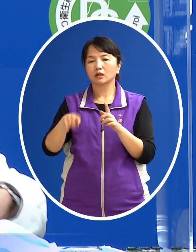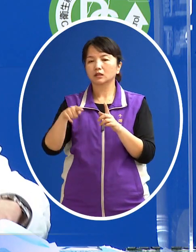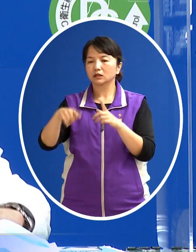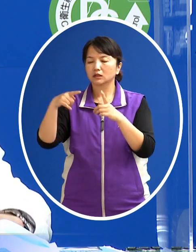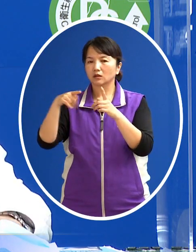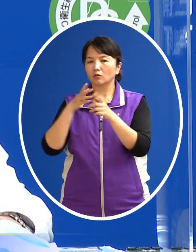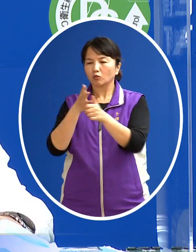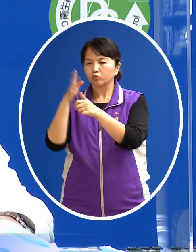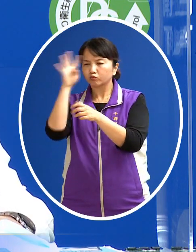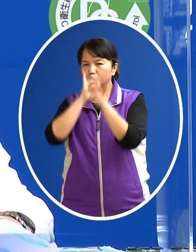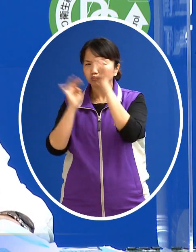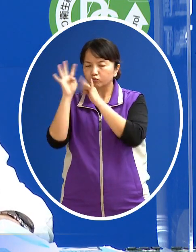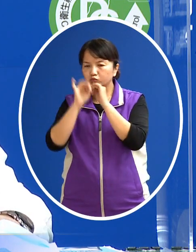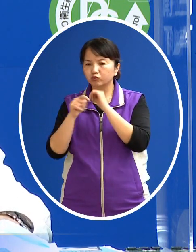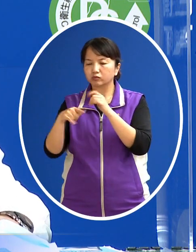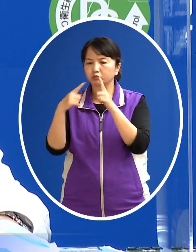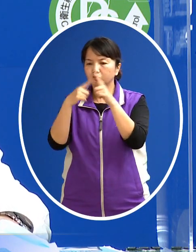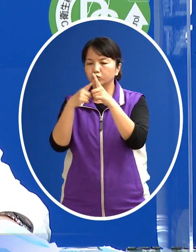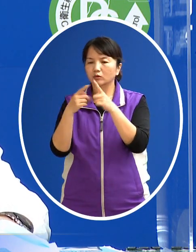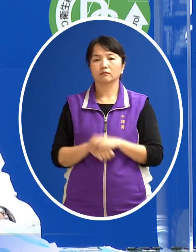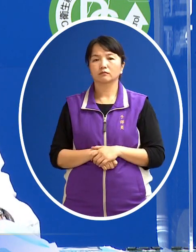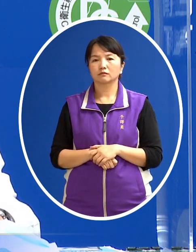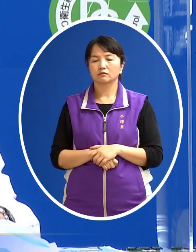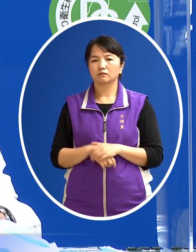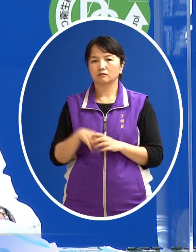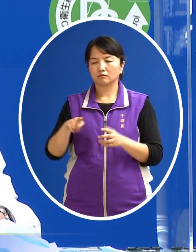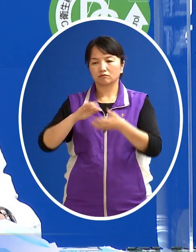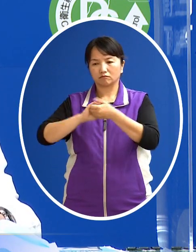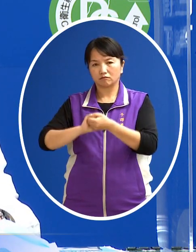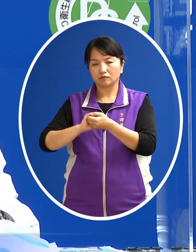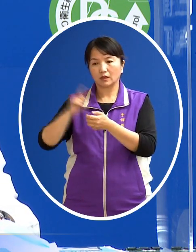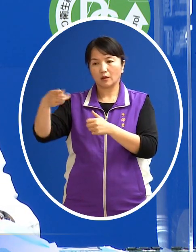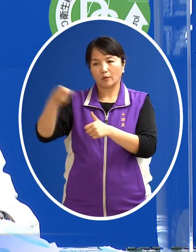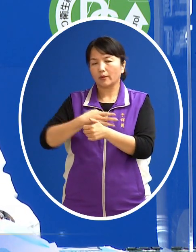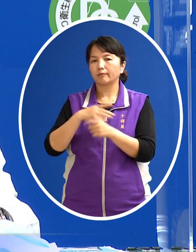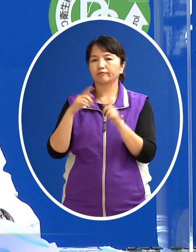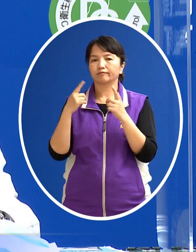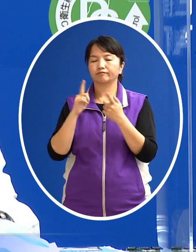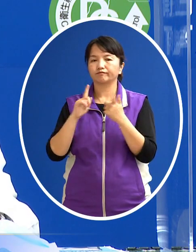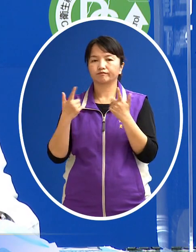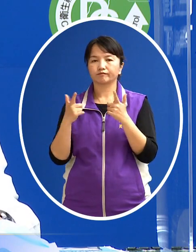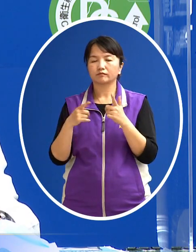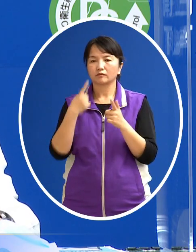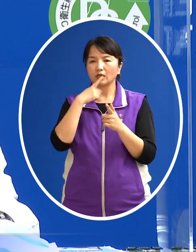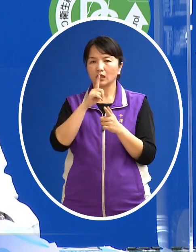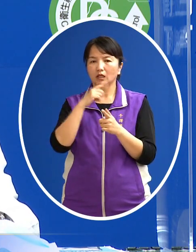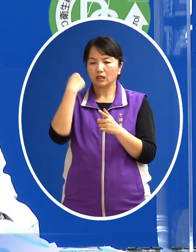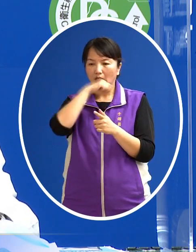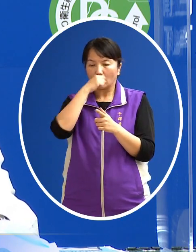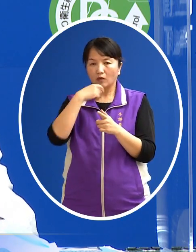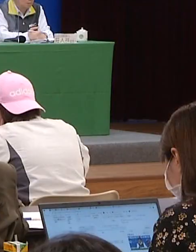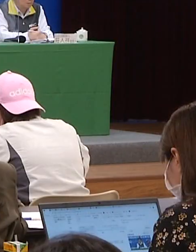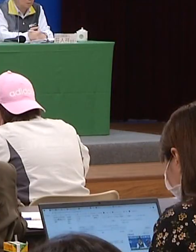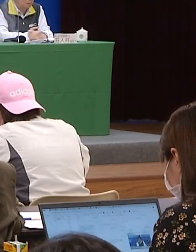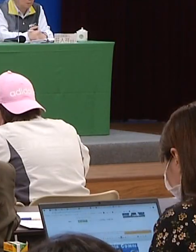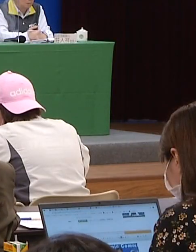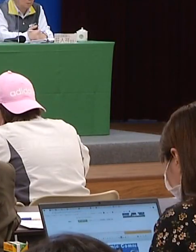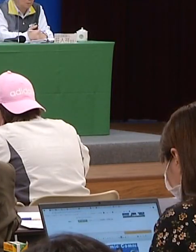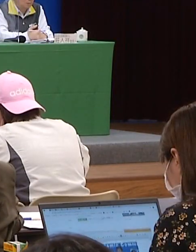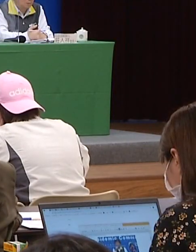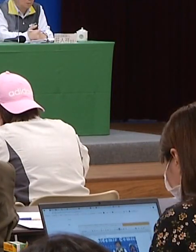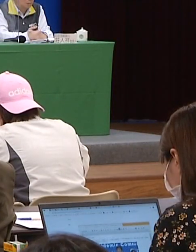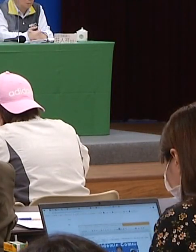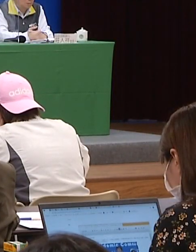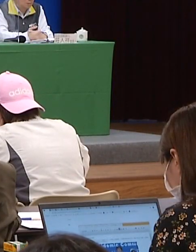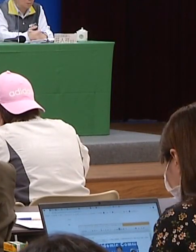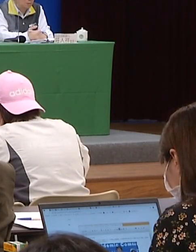琉里面做过一些相关的人的筛检，一定不是他们传给我们，那我们也没有传给他们。 指挥中